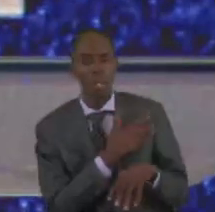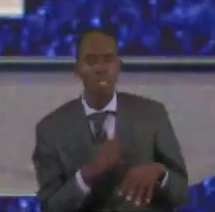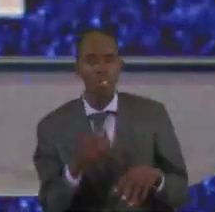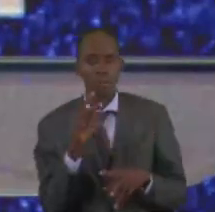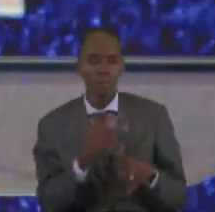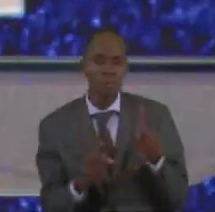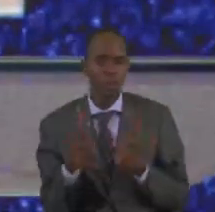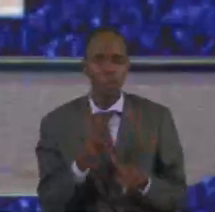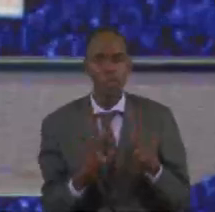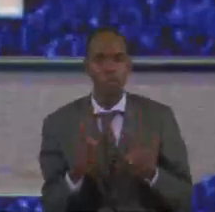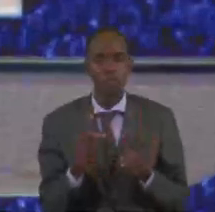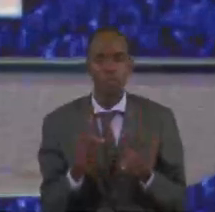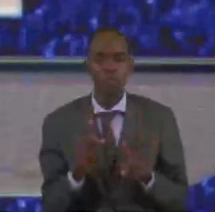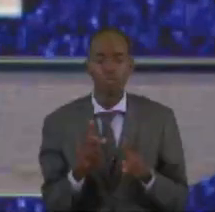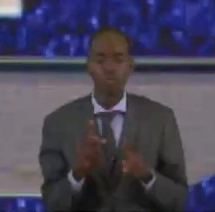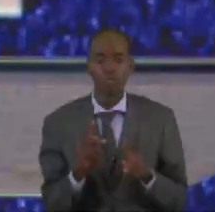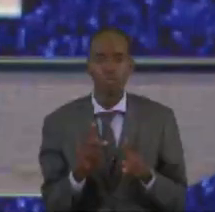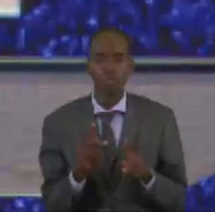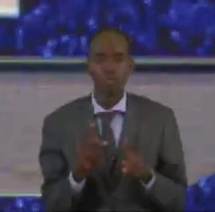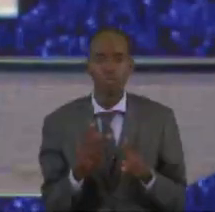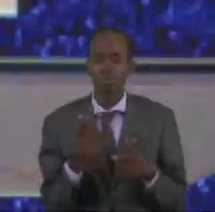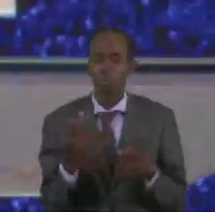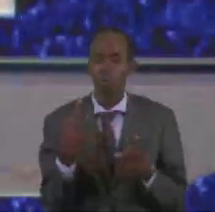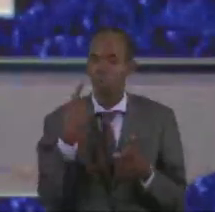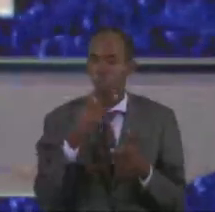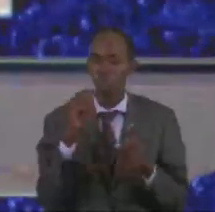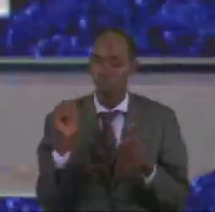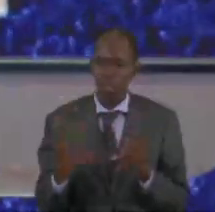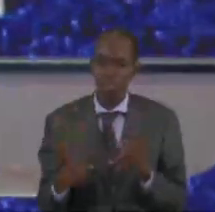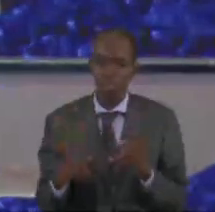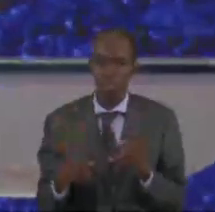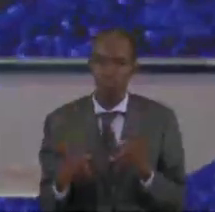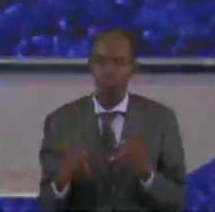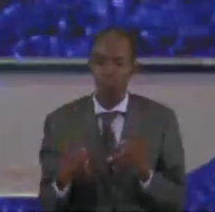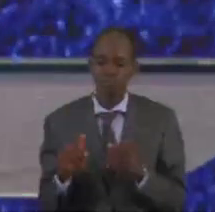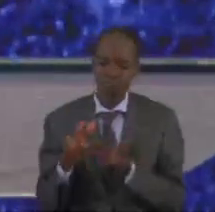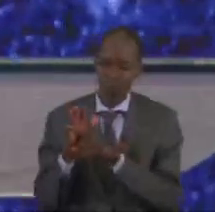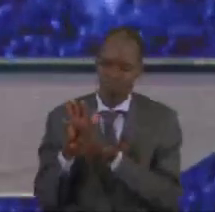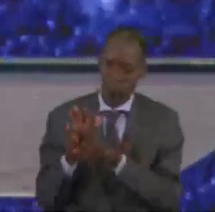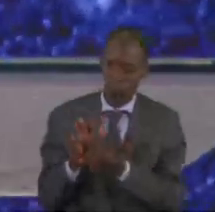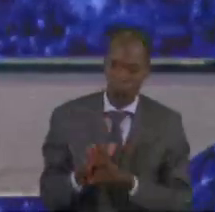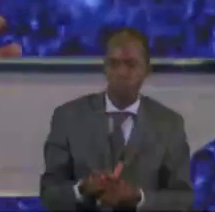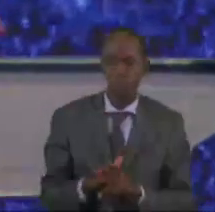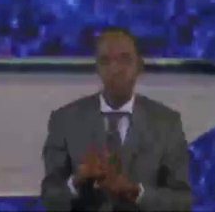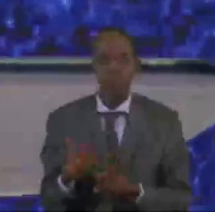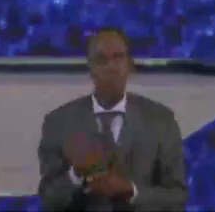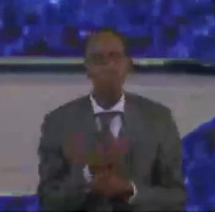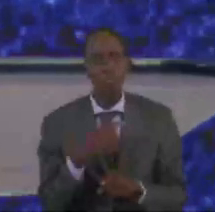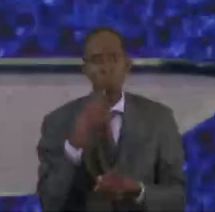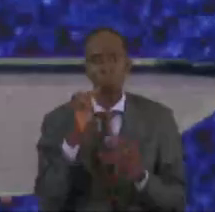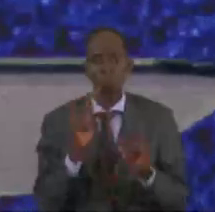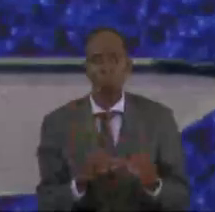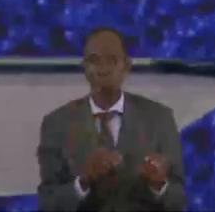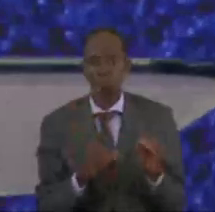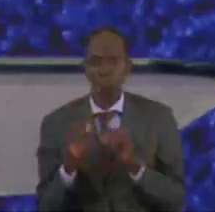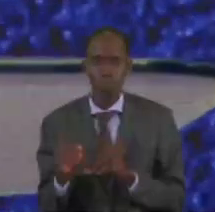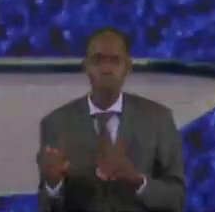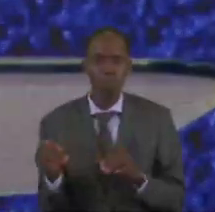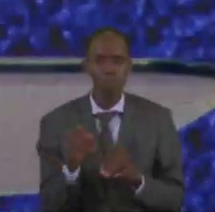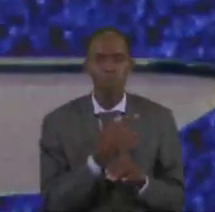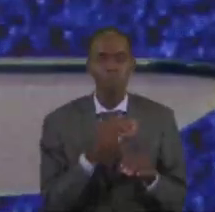et qu'ils mettent devant eux, des gens qui peuvent les punir, qui pourraient les punir, qui pourraient les pressurer,